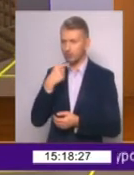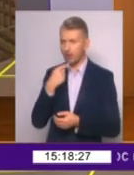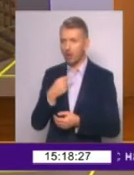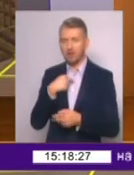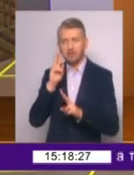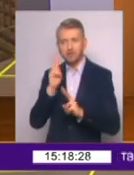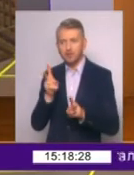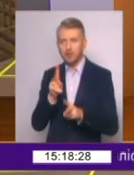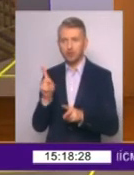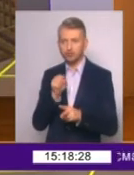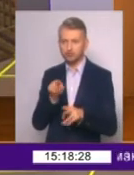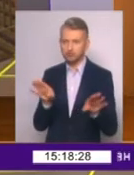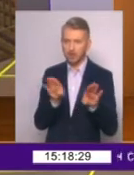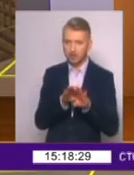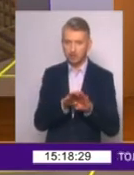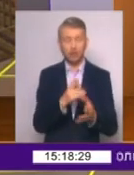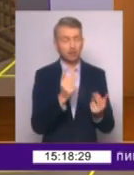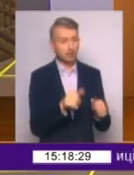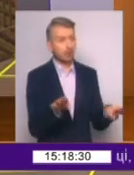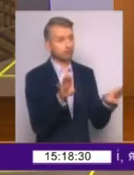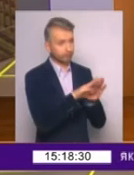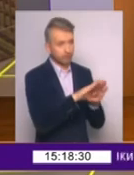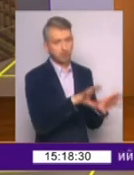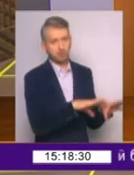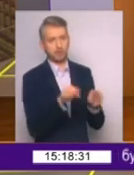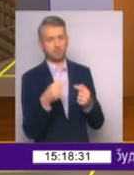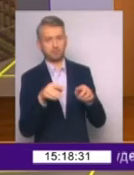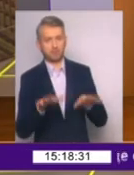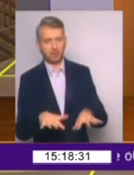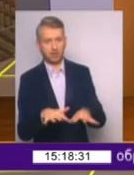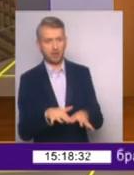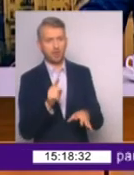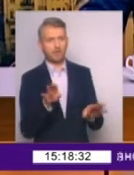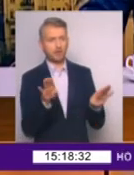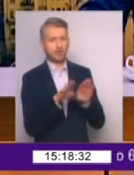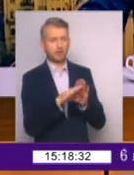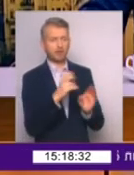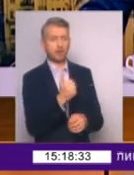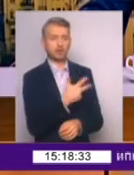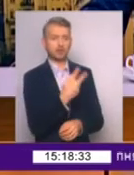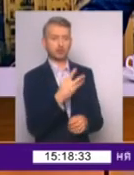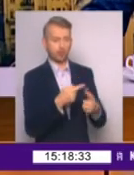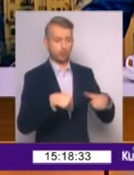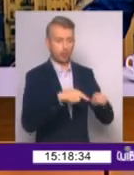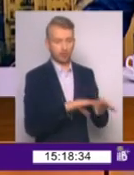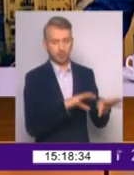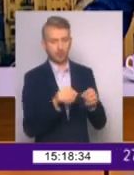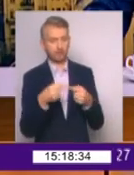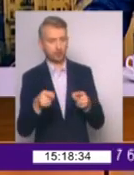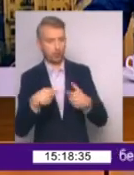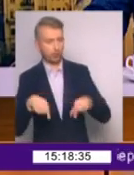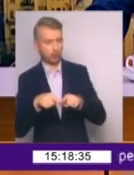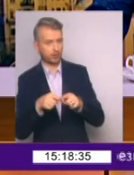дійсно закритий. Він закритий, але він перебазував. Скажімо, він закрився на 34-му окрузі, але він переїхав трошки в інший округ. В інший